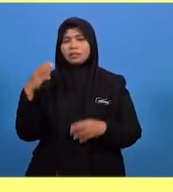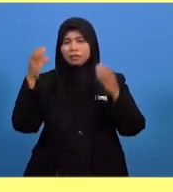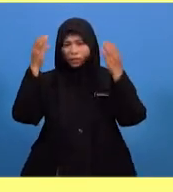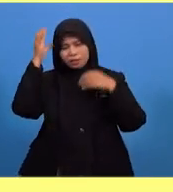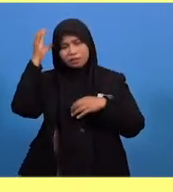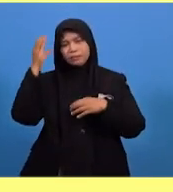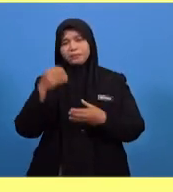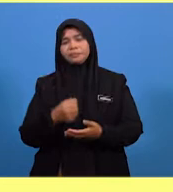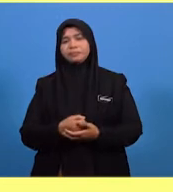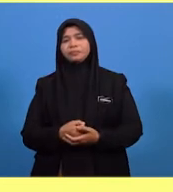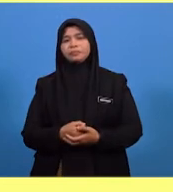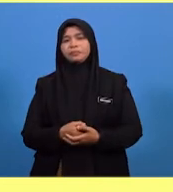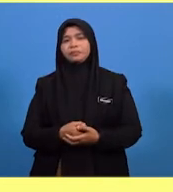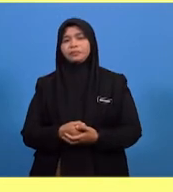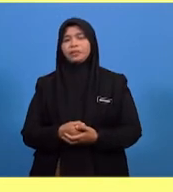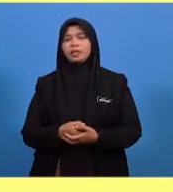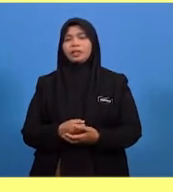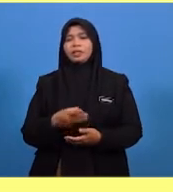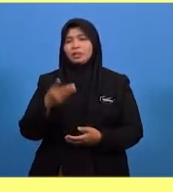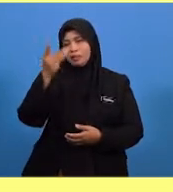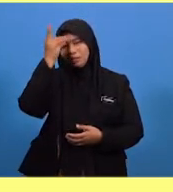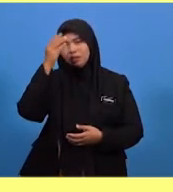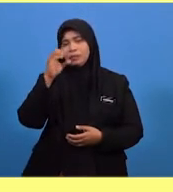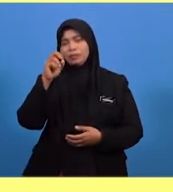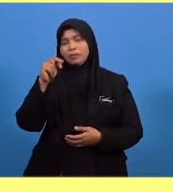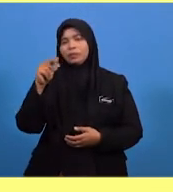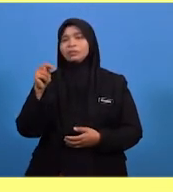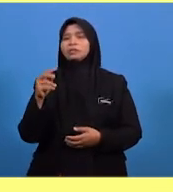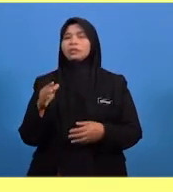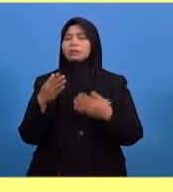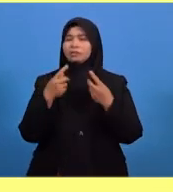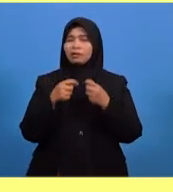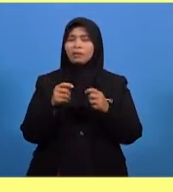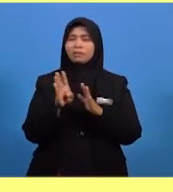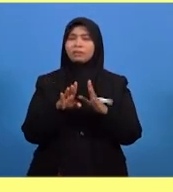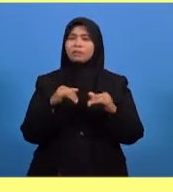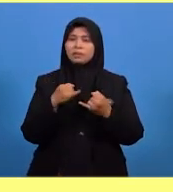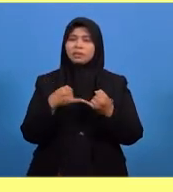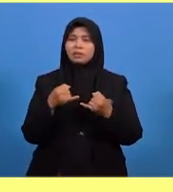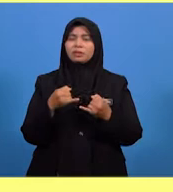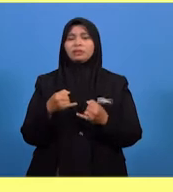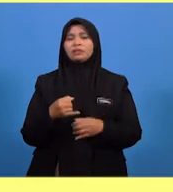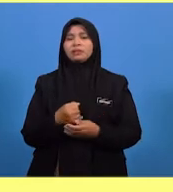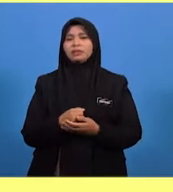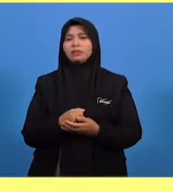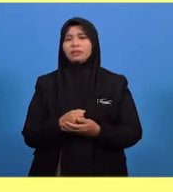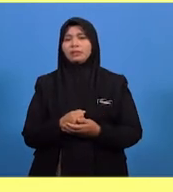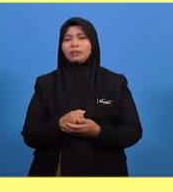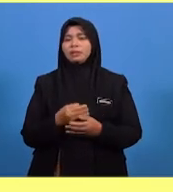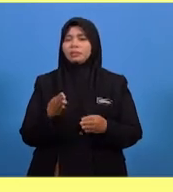Pahat dato' onn telah percaya memujuk Kyai Saleh